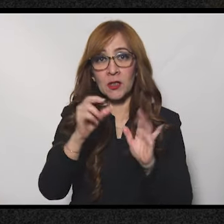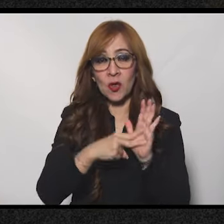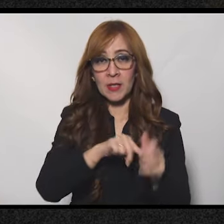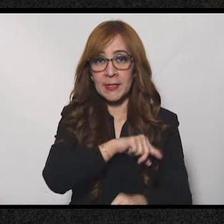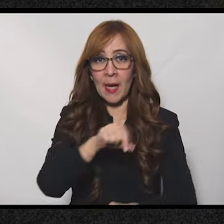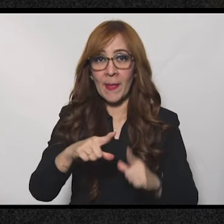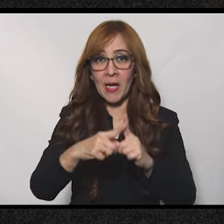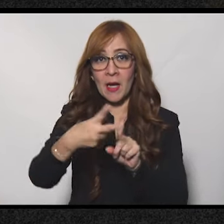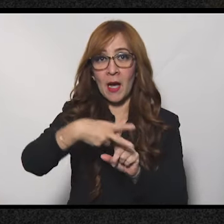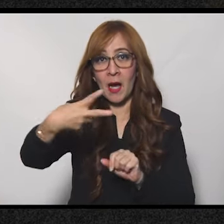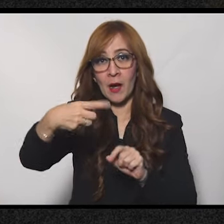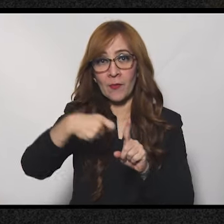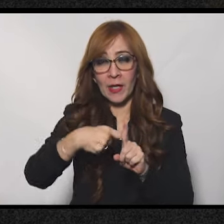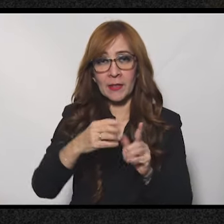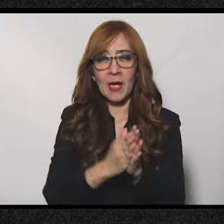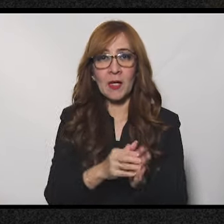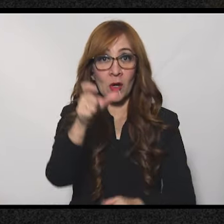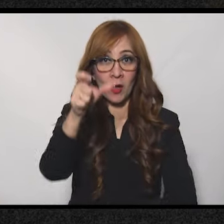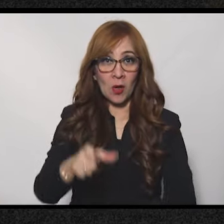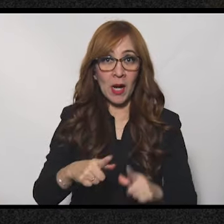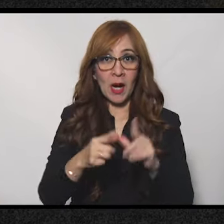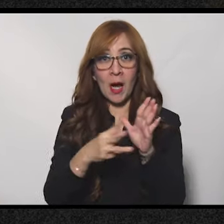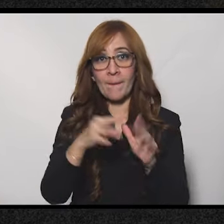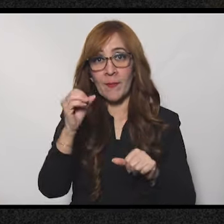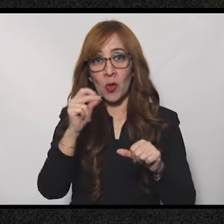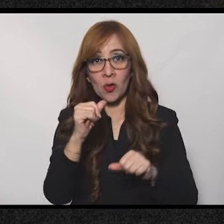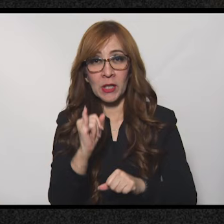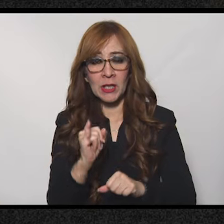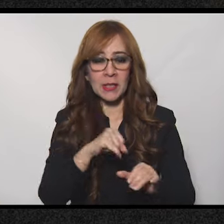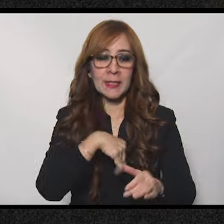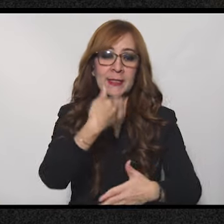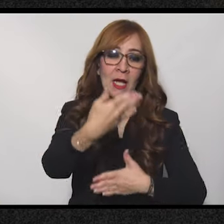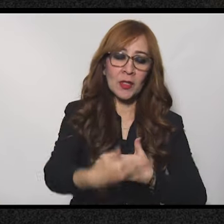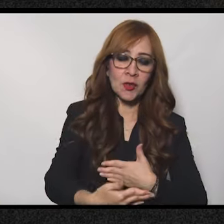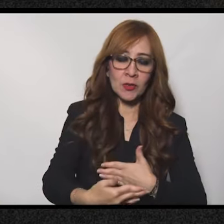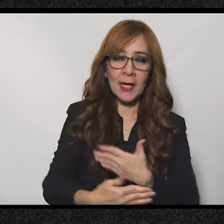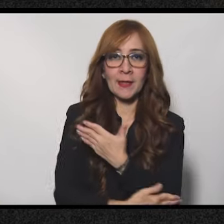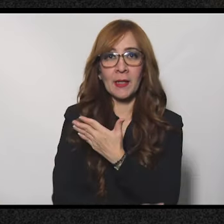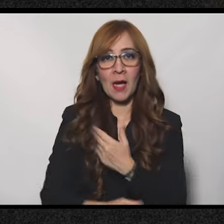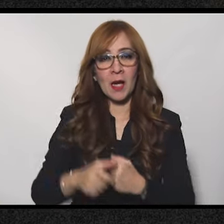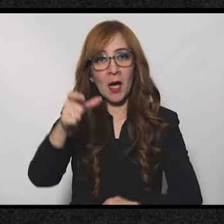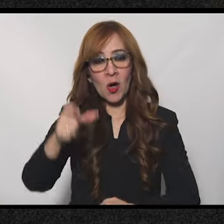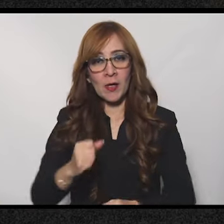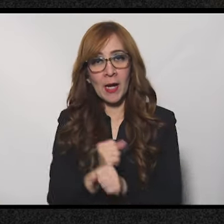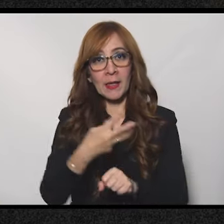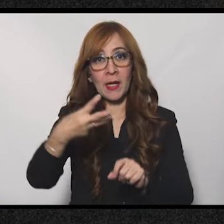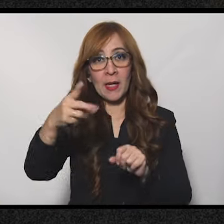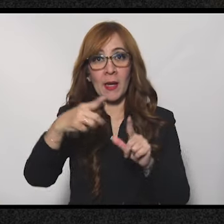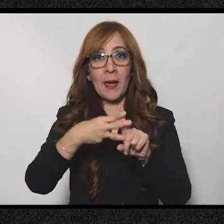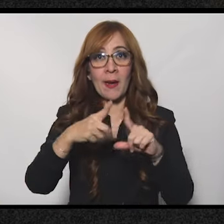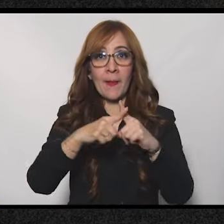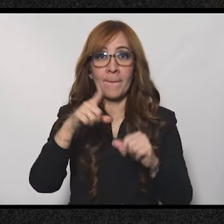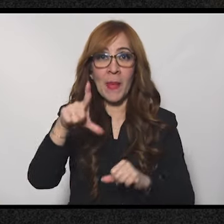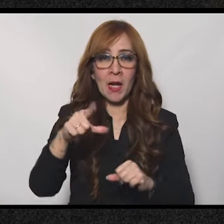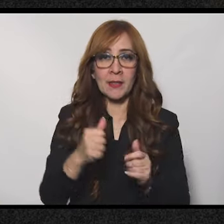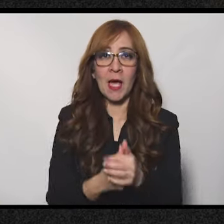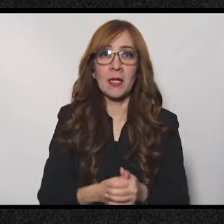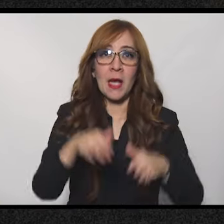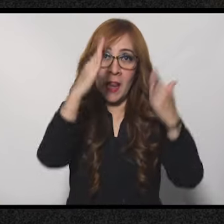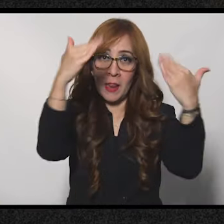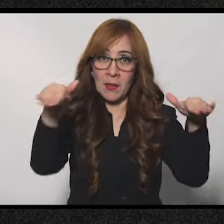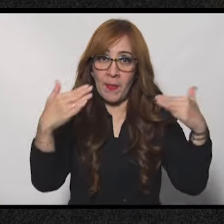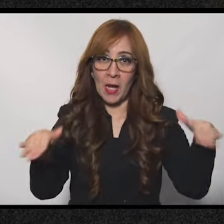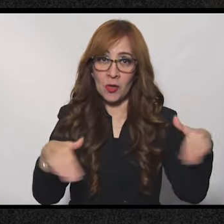Afek sampai ke daerah orang Amori. Selanjutnya negeri orang Gebal dan seluruh gunung Libanon di sebelah matahari